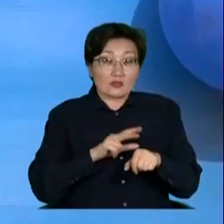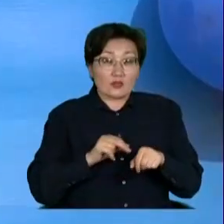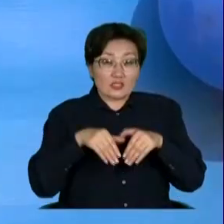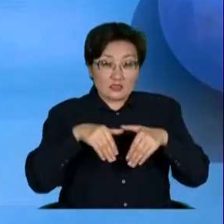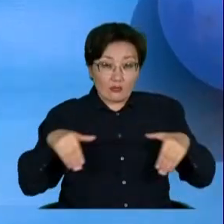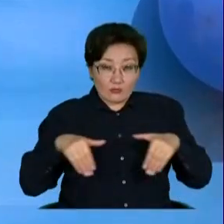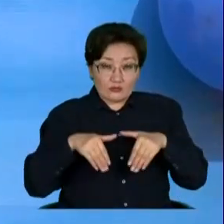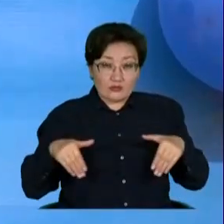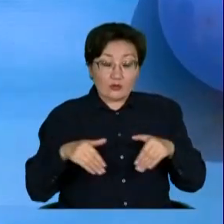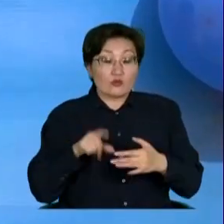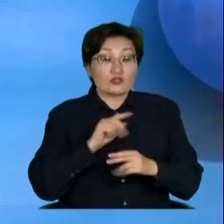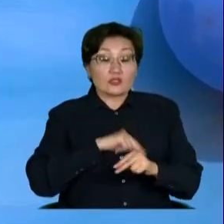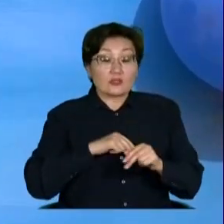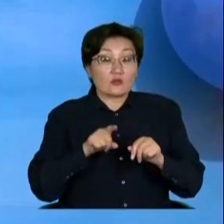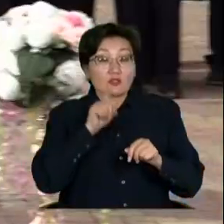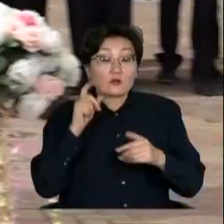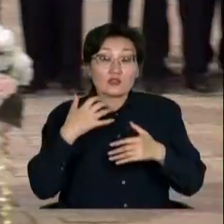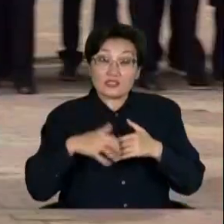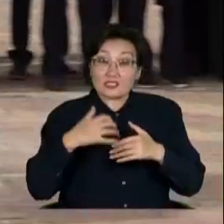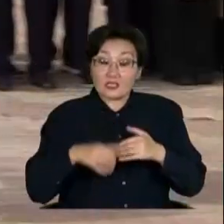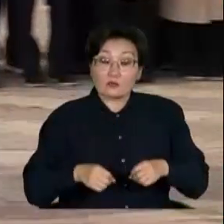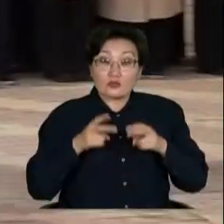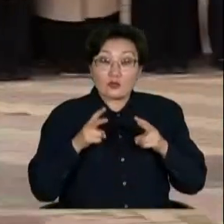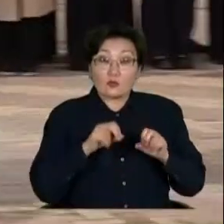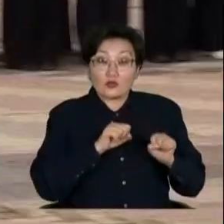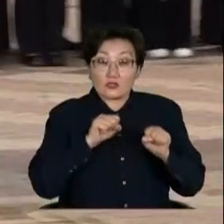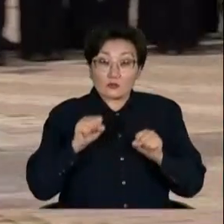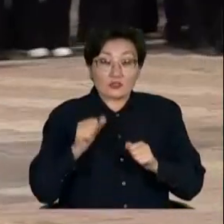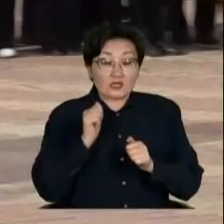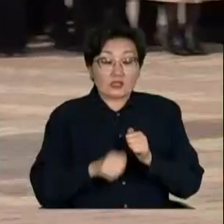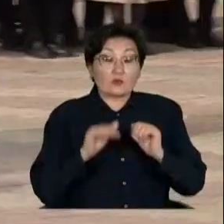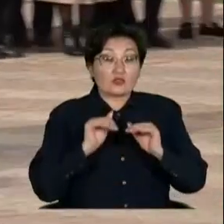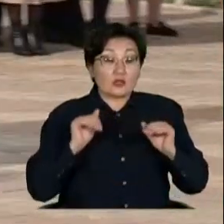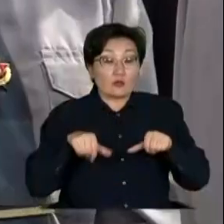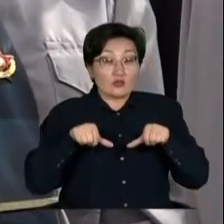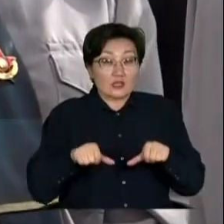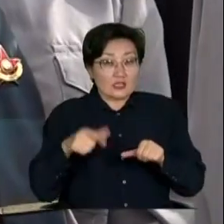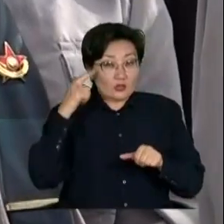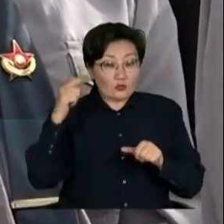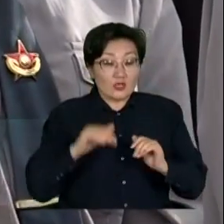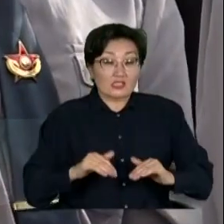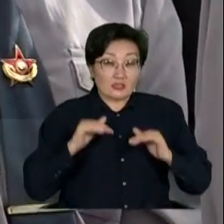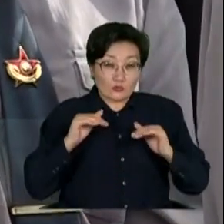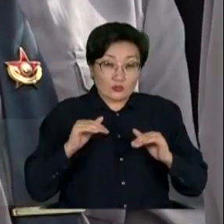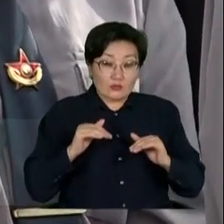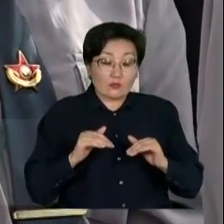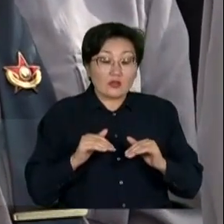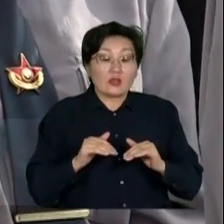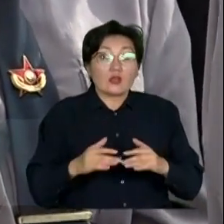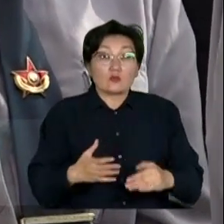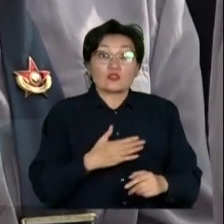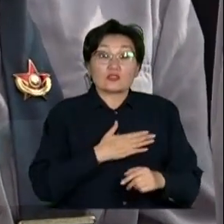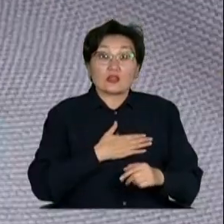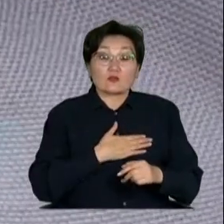түзеді. Олардың міндеті жасөспірімдер арасындағы қылмыстың алдын алу, әрі оқушылардың құқықтық сауаттылығын арттыру. Қолын кеудеге қойып,